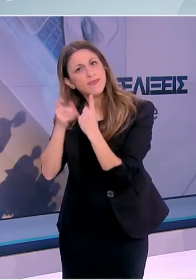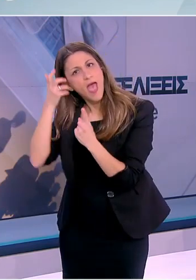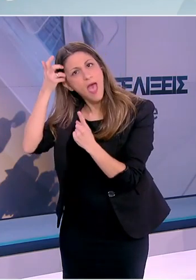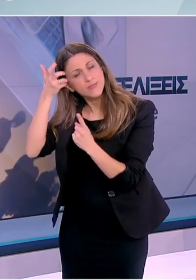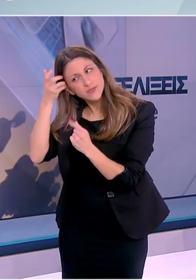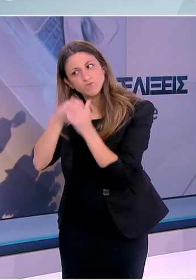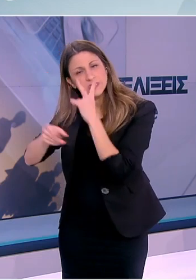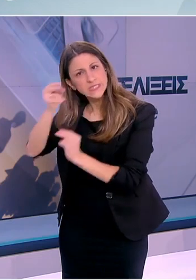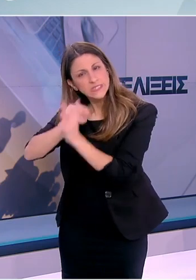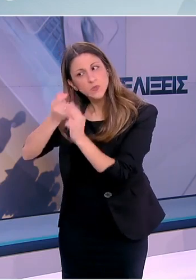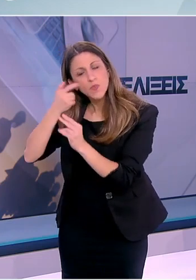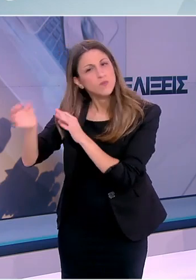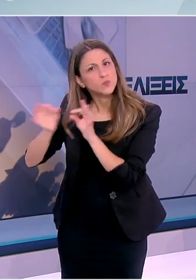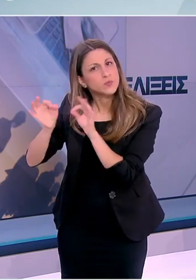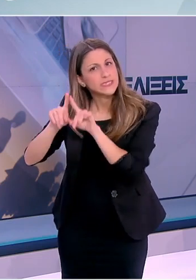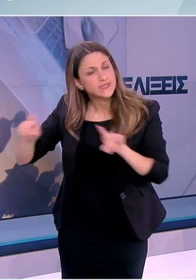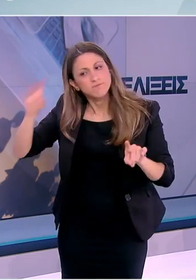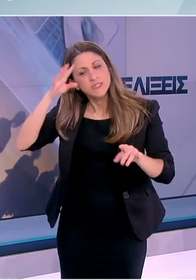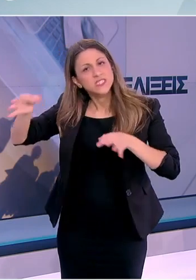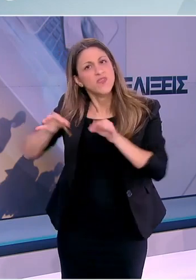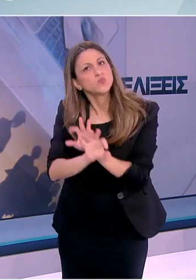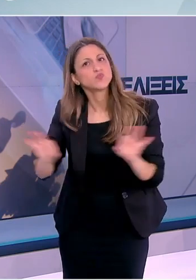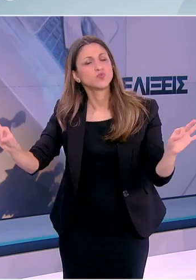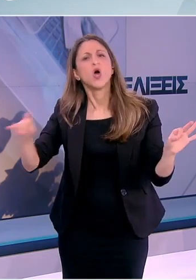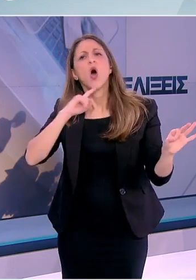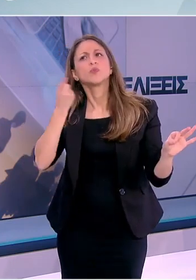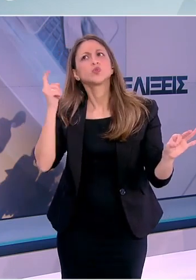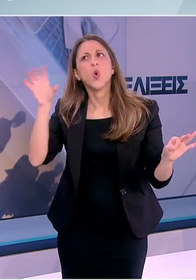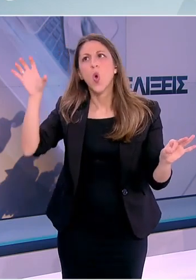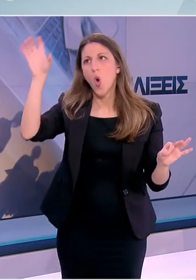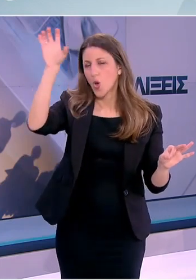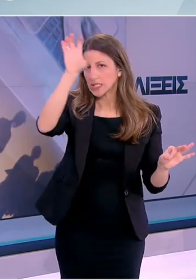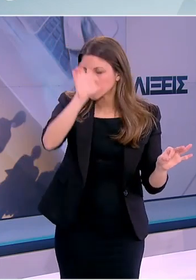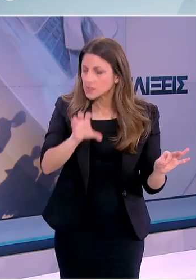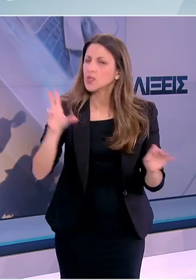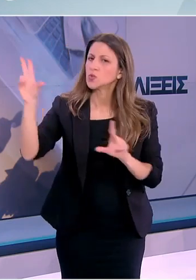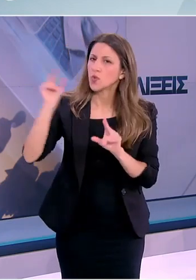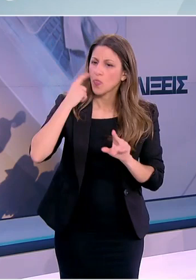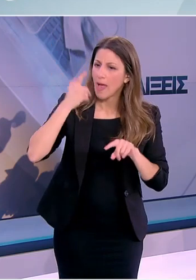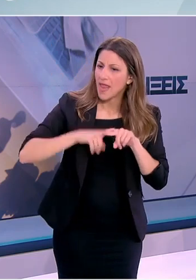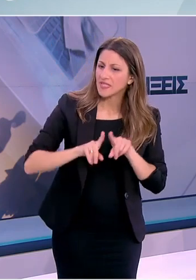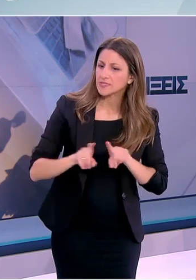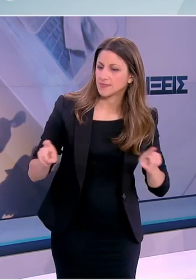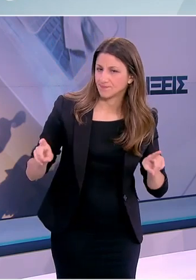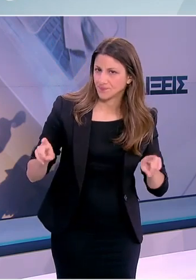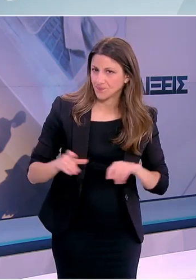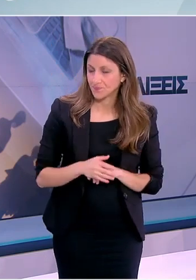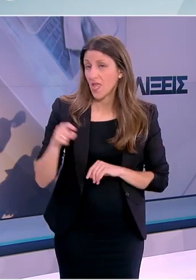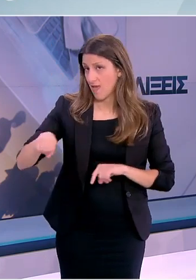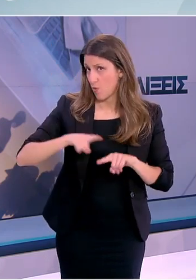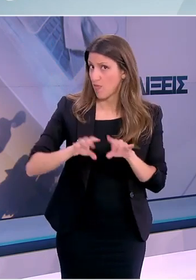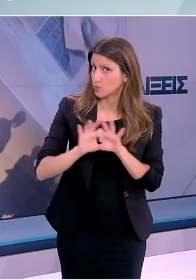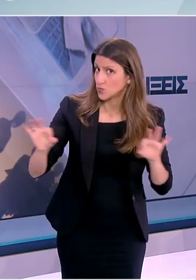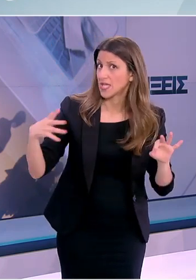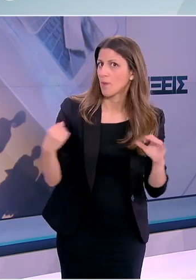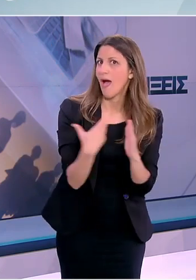υπάρξει ένα καλό πλάνο, όπως γίνεται και σε άλλες χώρες οι οποίες δεν έχουν ακόμα και τα δεδομένα που έχουμε εμείς, έτσι, που